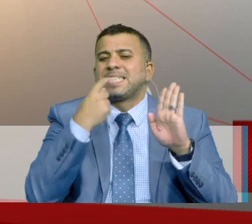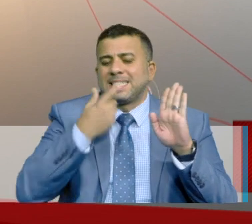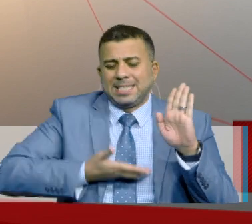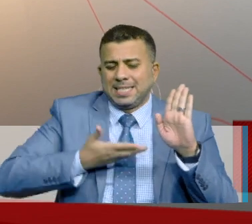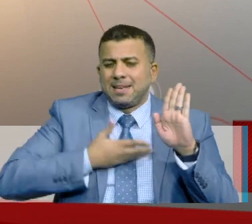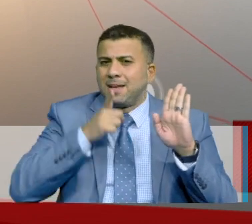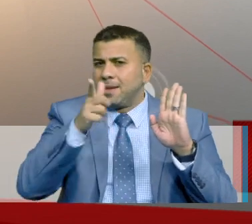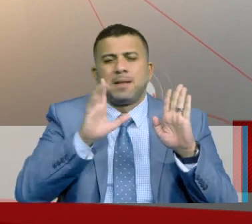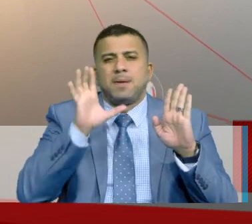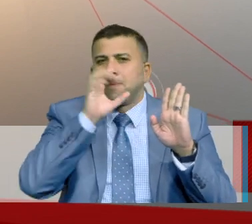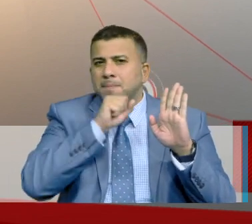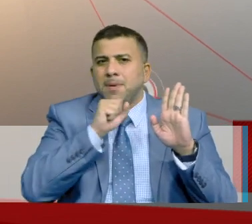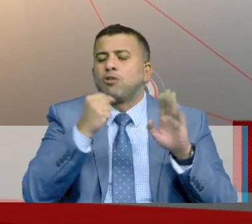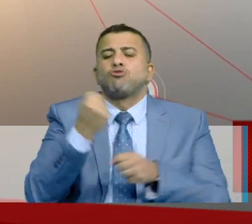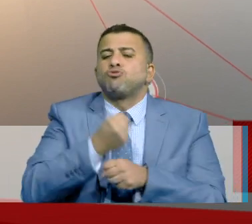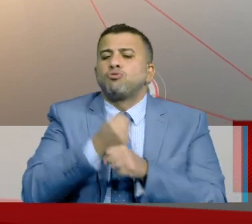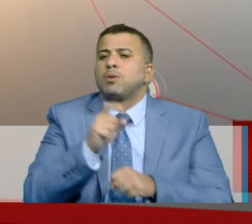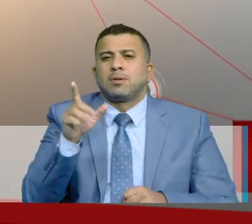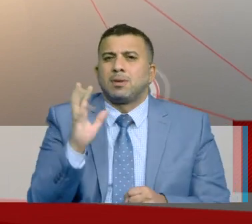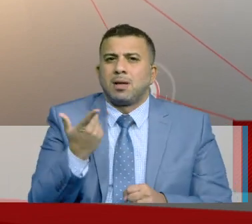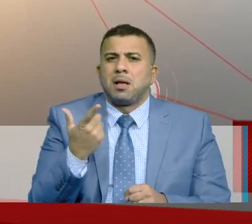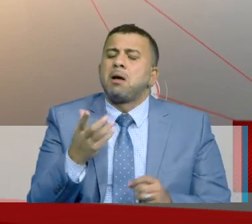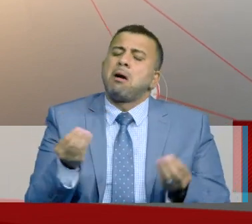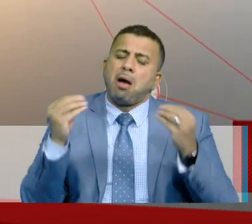يعني نشكر الخدمه